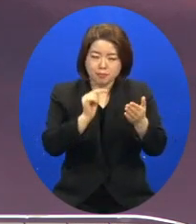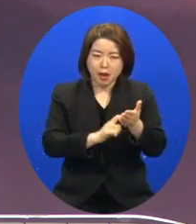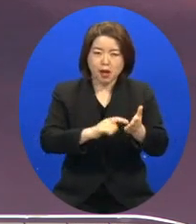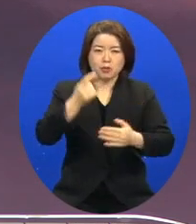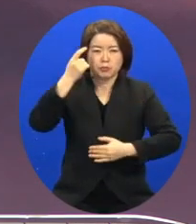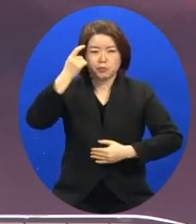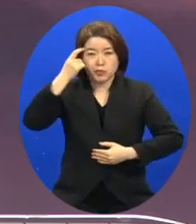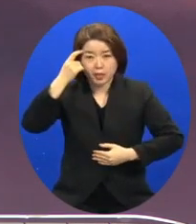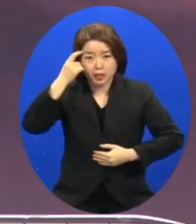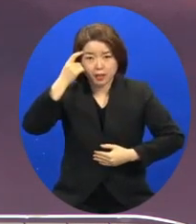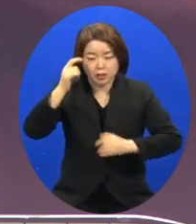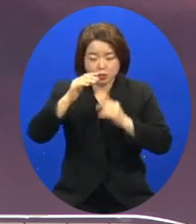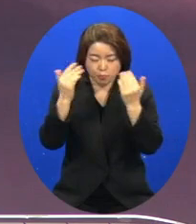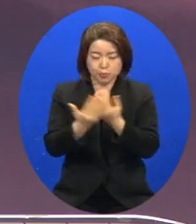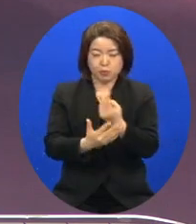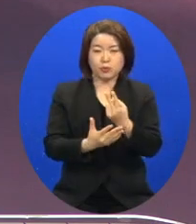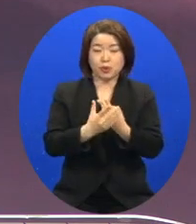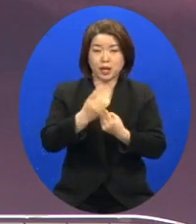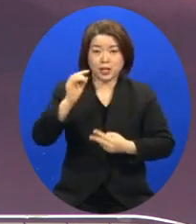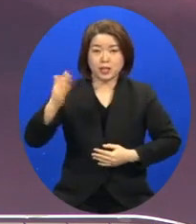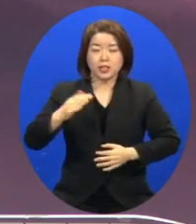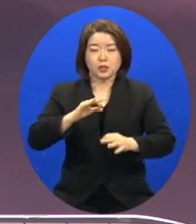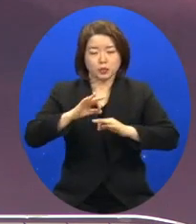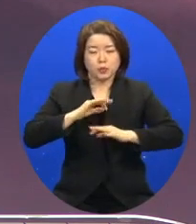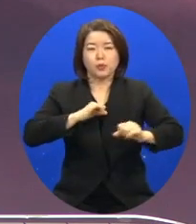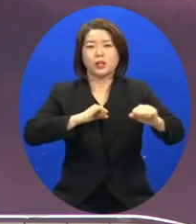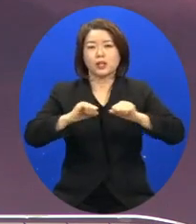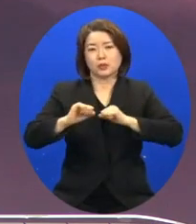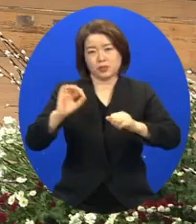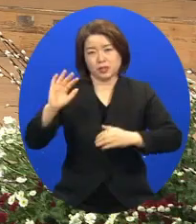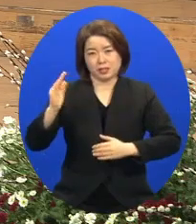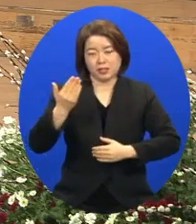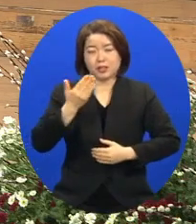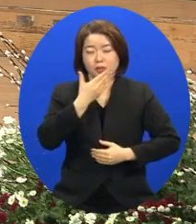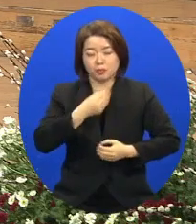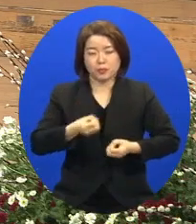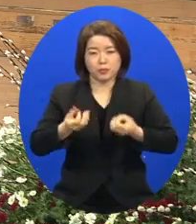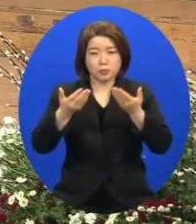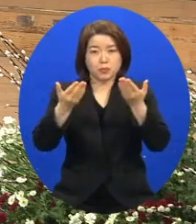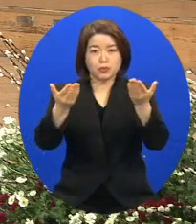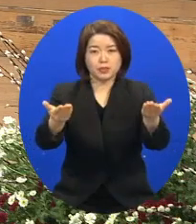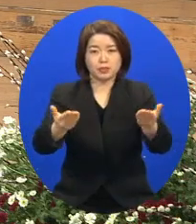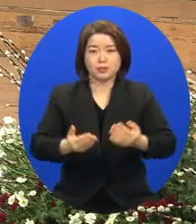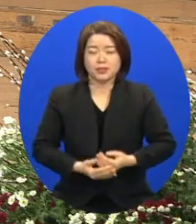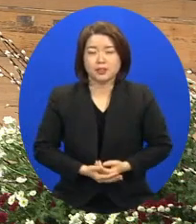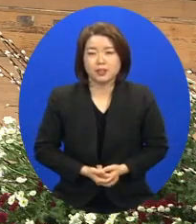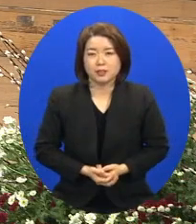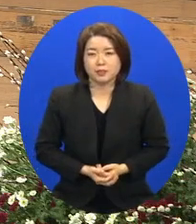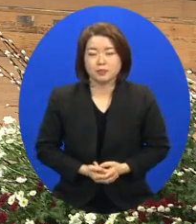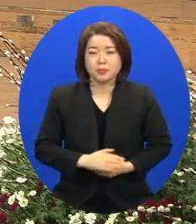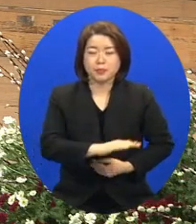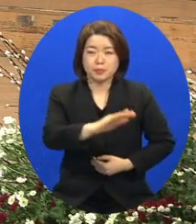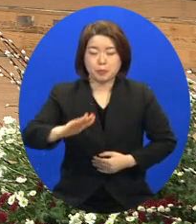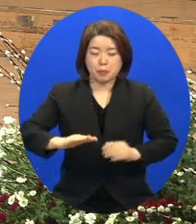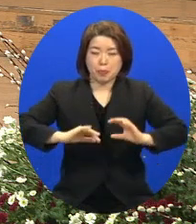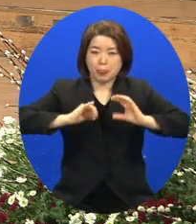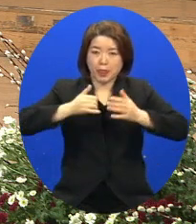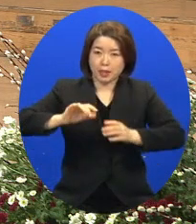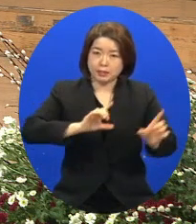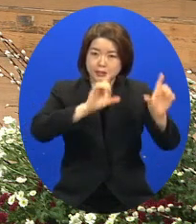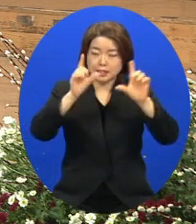하나가 되어지는 놀라운 역사가 있게 되기를 축복합니다. 우리가 세상에 살아가는